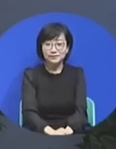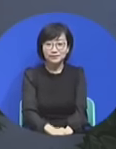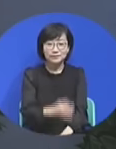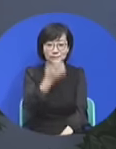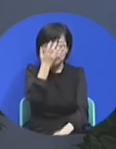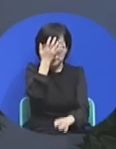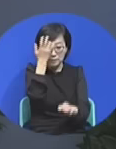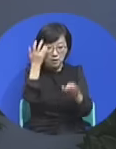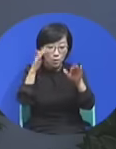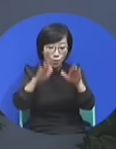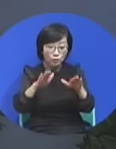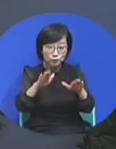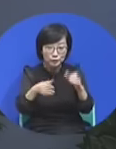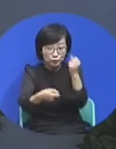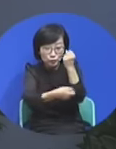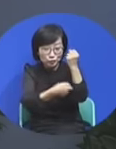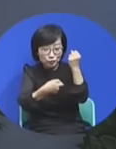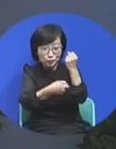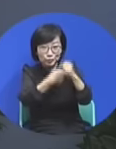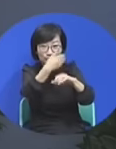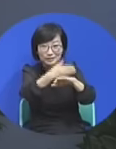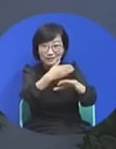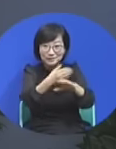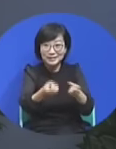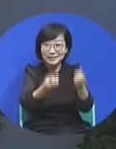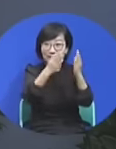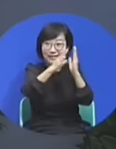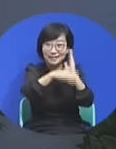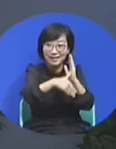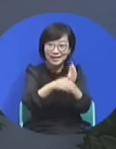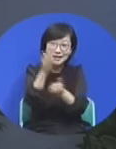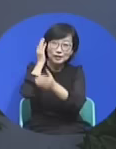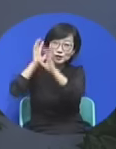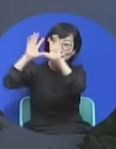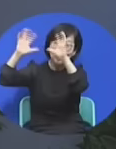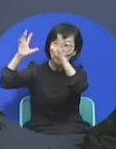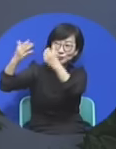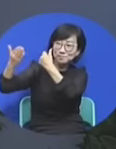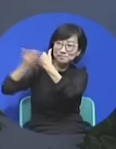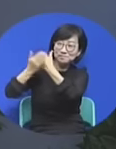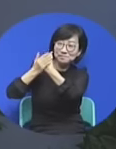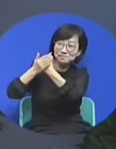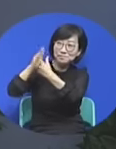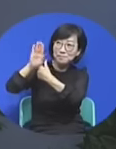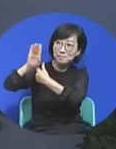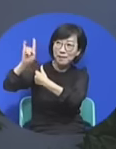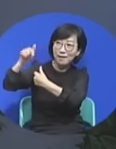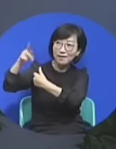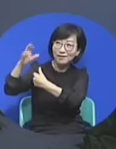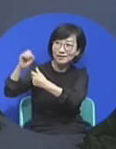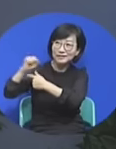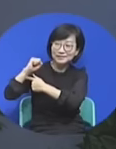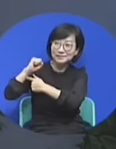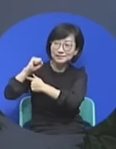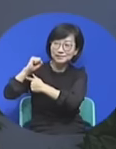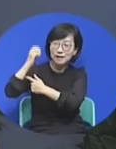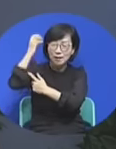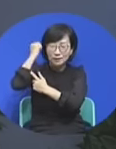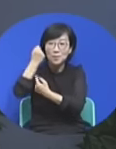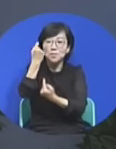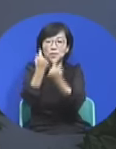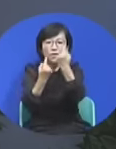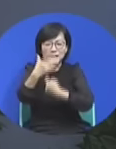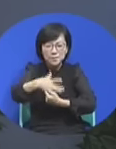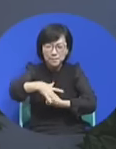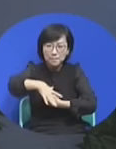오늘 추수감사절 천국 배경의 축복인 절기를 지키기 이전에 먼저 알아야 될 게 있어요. There is something we must be aware of prior